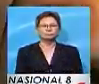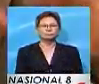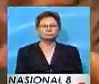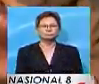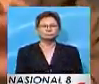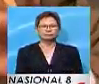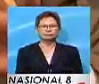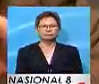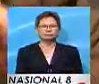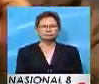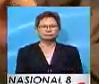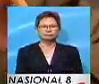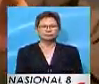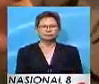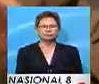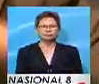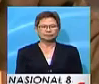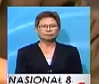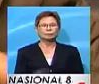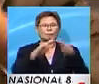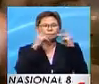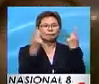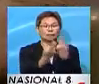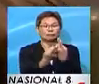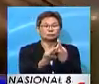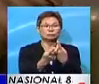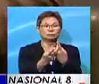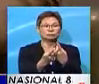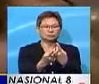ditetapkan pasukan senya